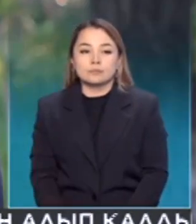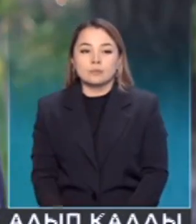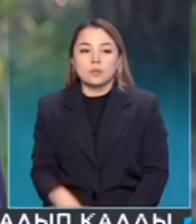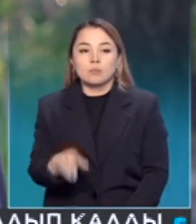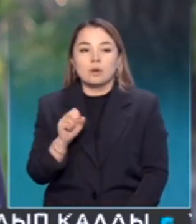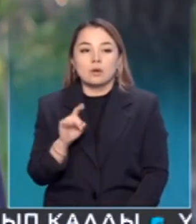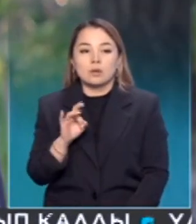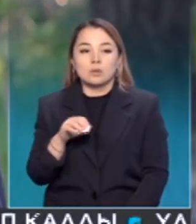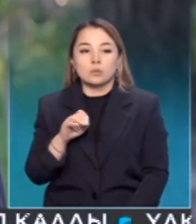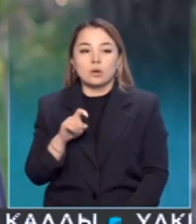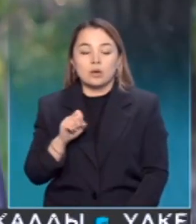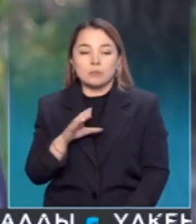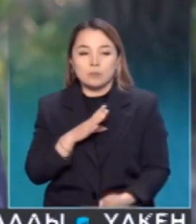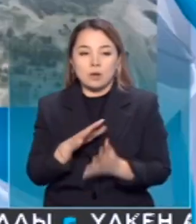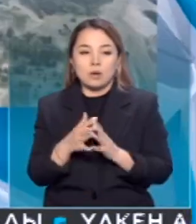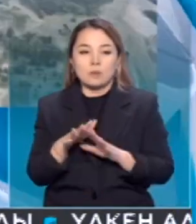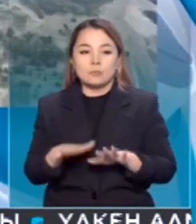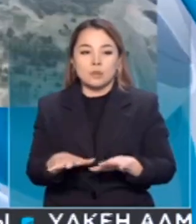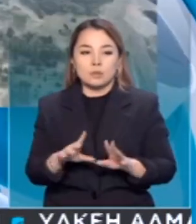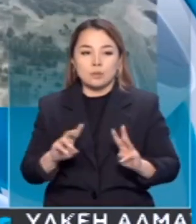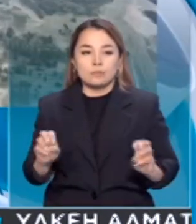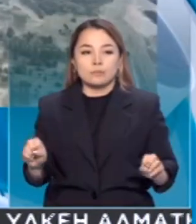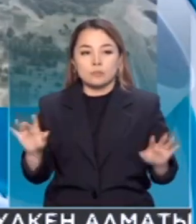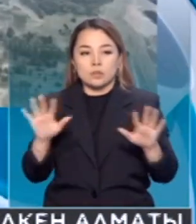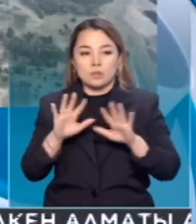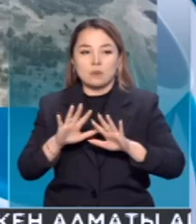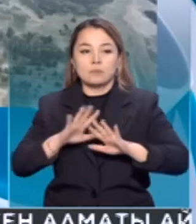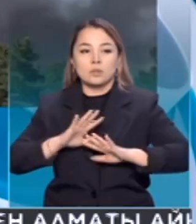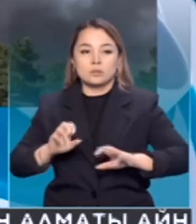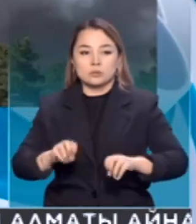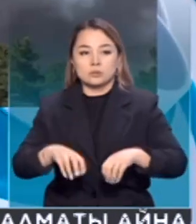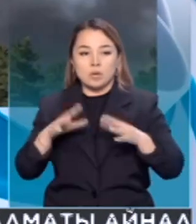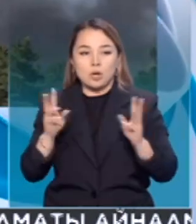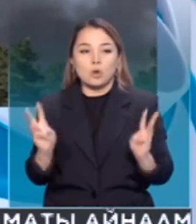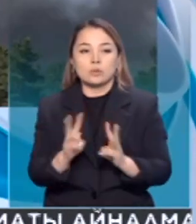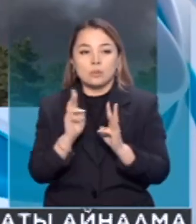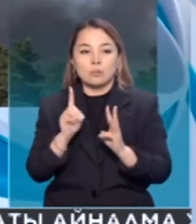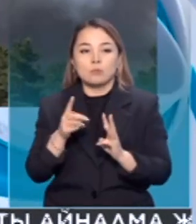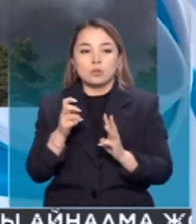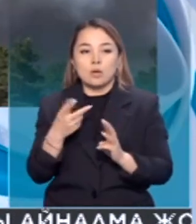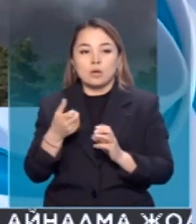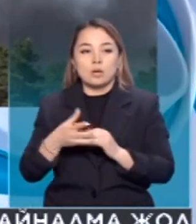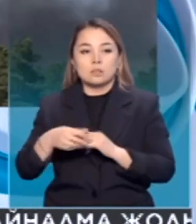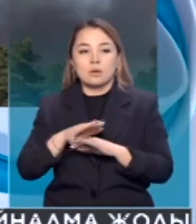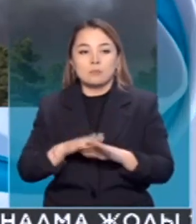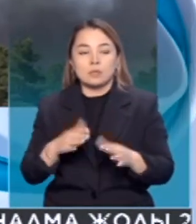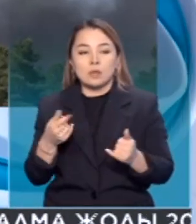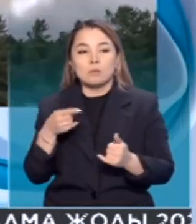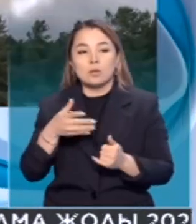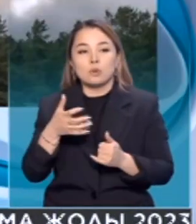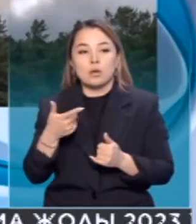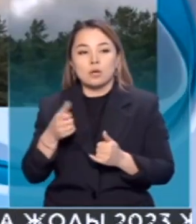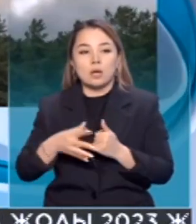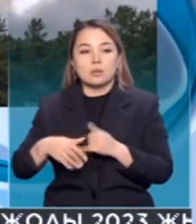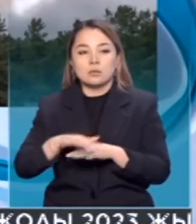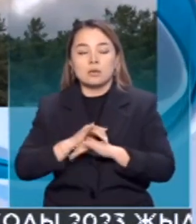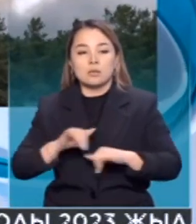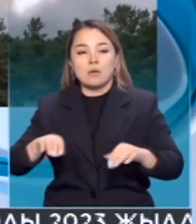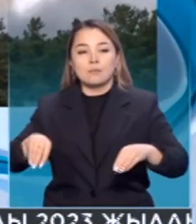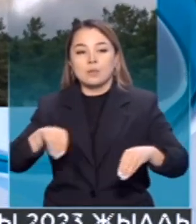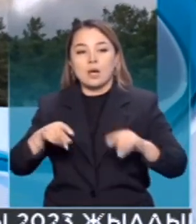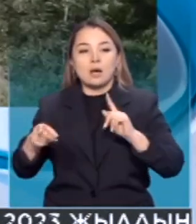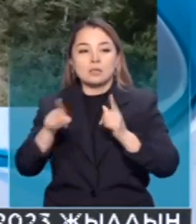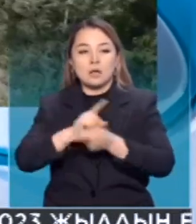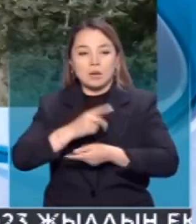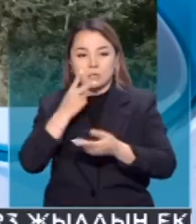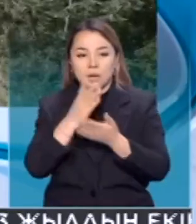Бородулиха ауданының аумағында тұтанған қалың өрт түске дейін 1100 гектар жерді шарпыған, ал түс ауа 1500 гектар аумақ күлге айналғандығы